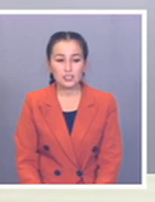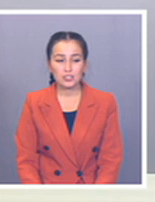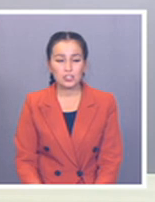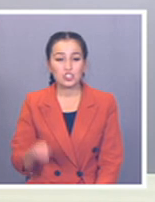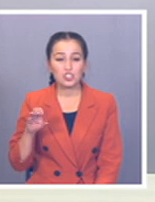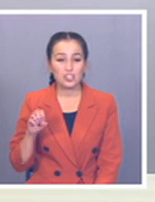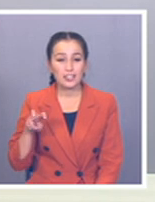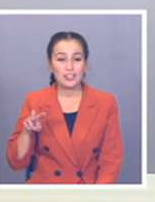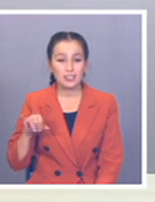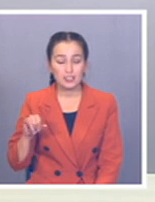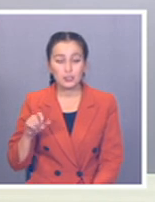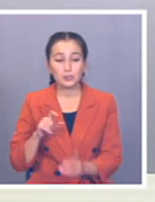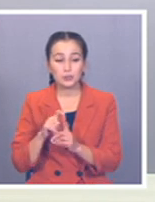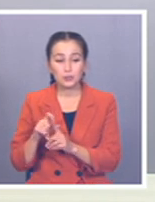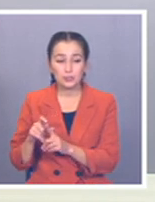желі сөзі.